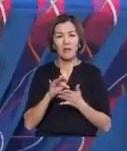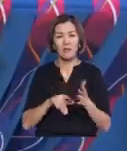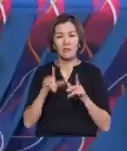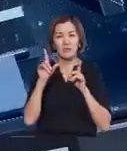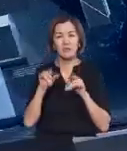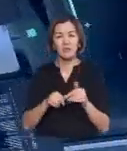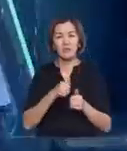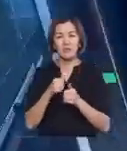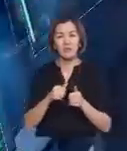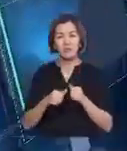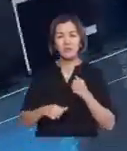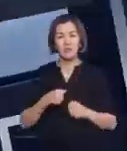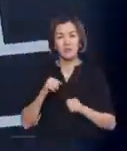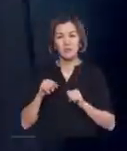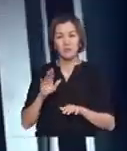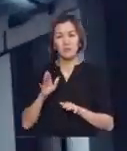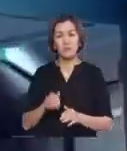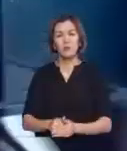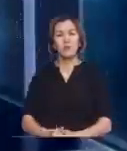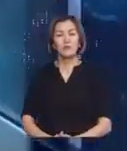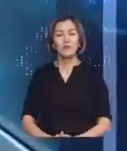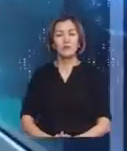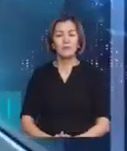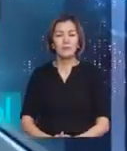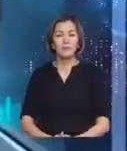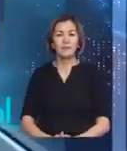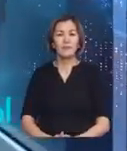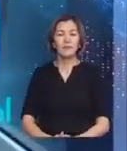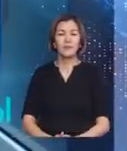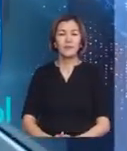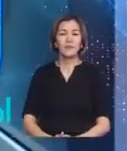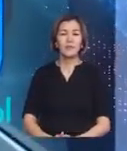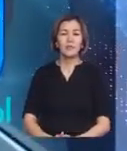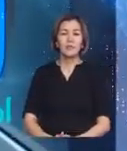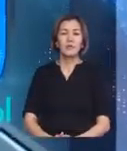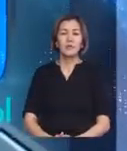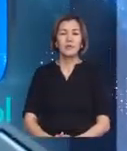қорғайды. Құрманжан Қасымжанұлы, Абзал Иманәлі, Жетісу арнасы.